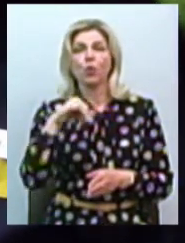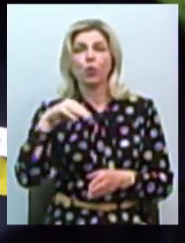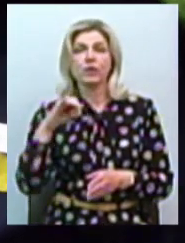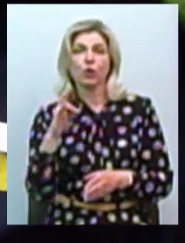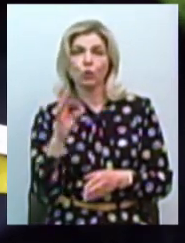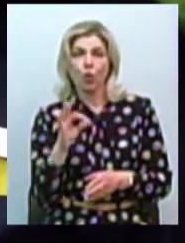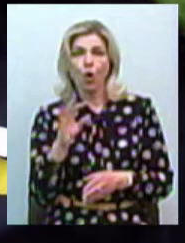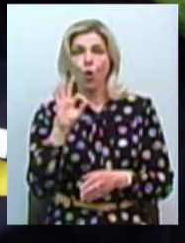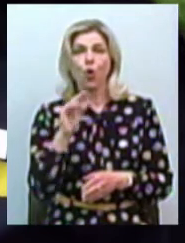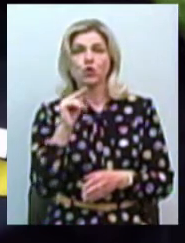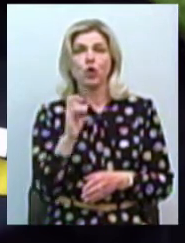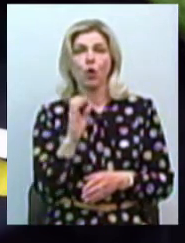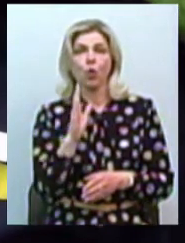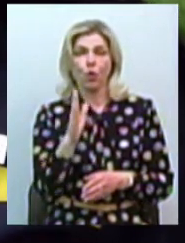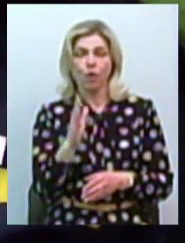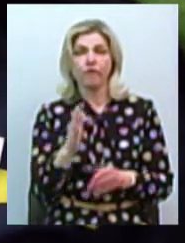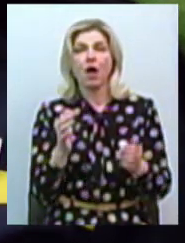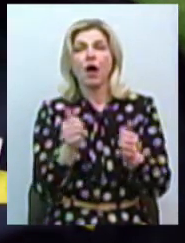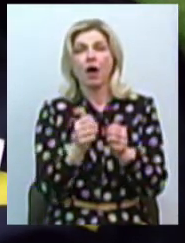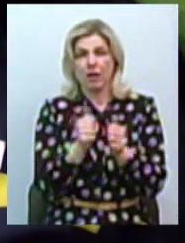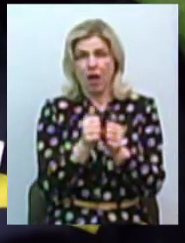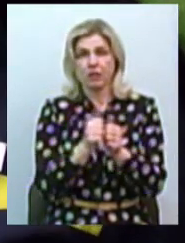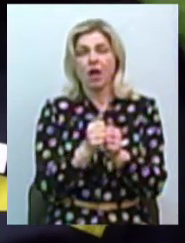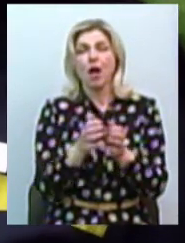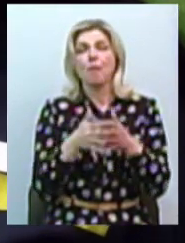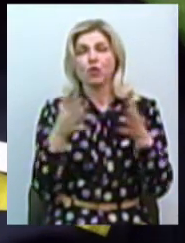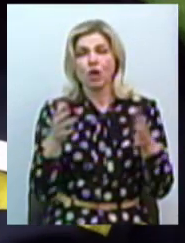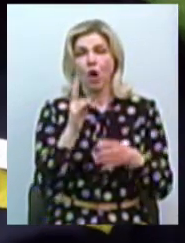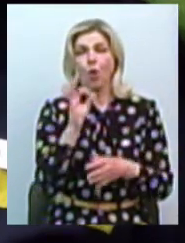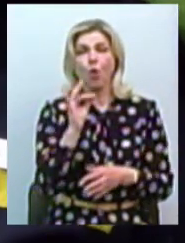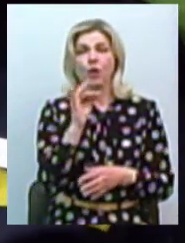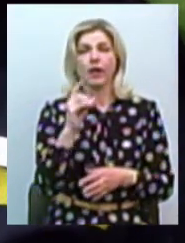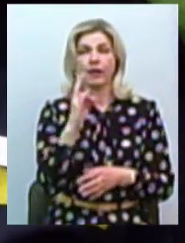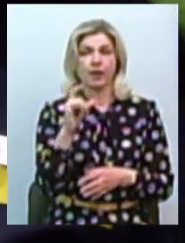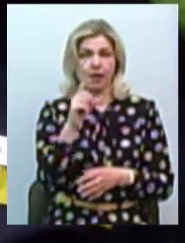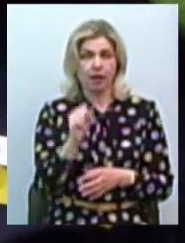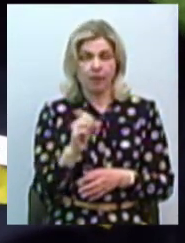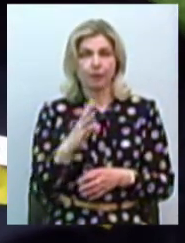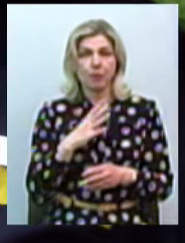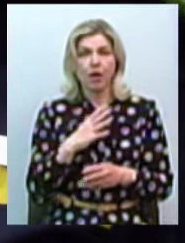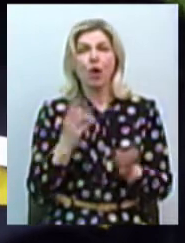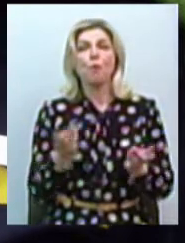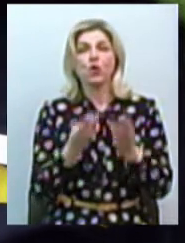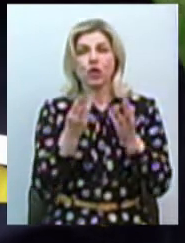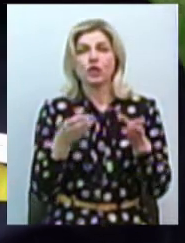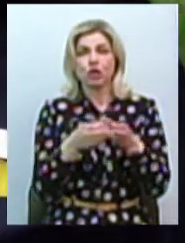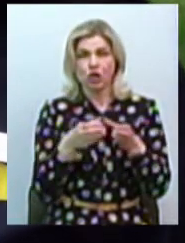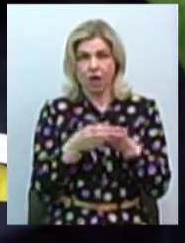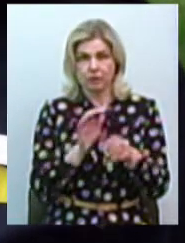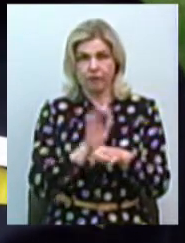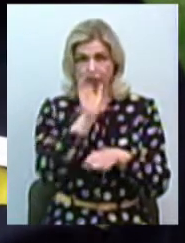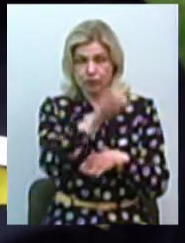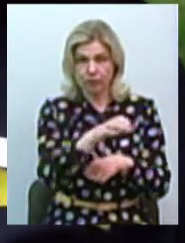Миколаїв-Парутине-Очаків в межах Великої Коренихи. На виклик прибуло відділення 19-ї державної пожежно-рятувальної частини